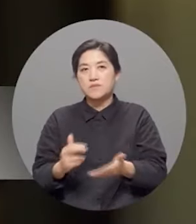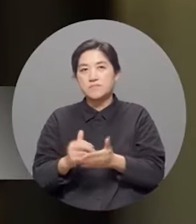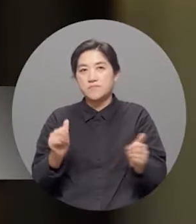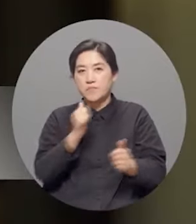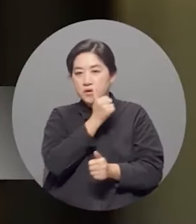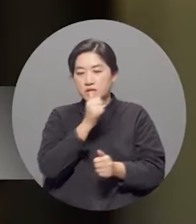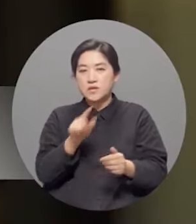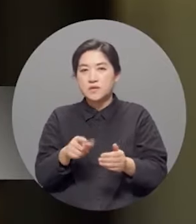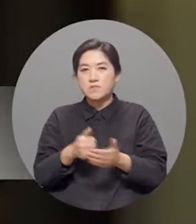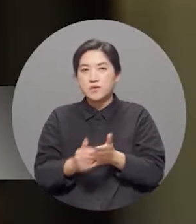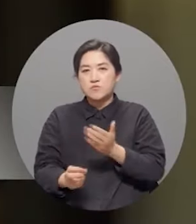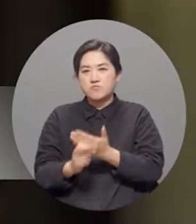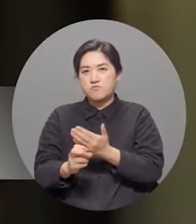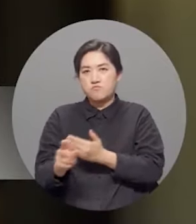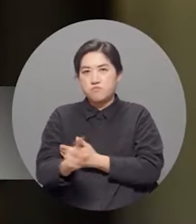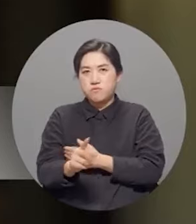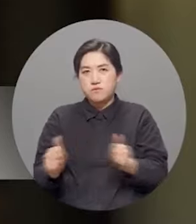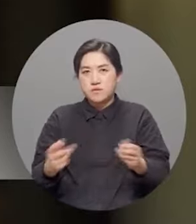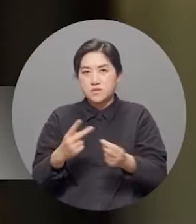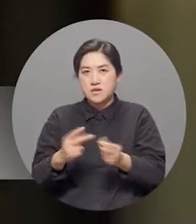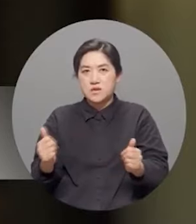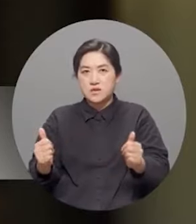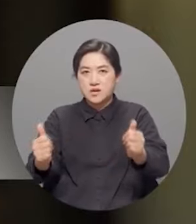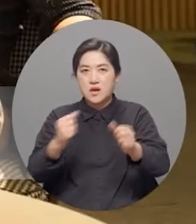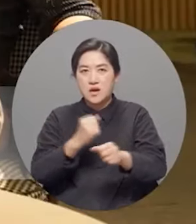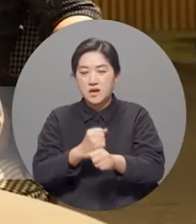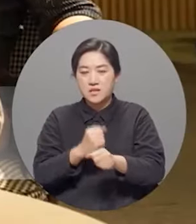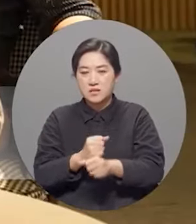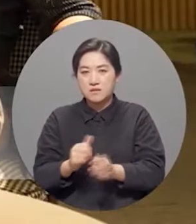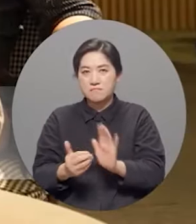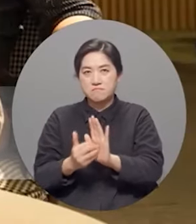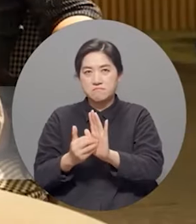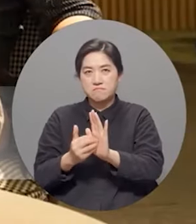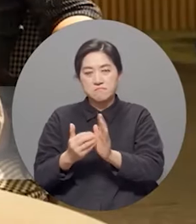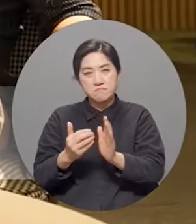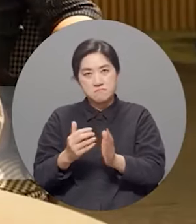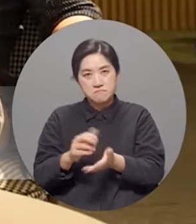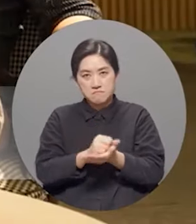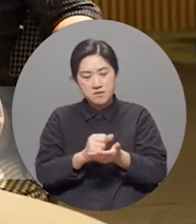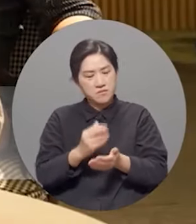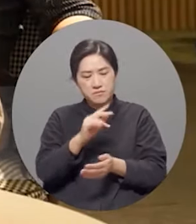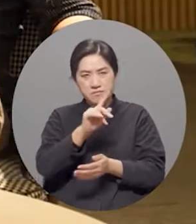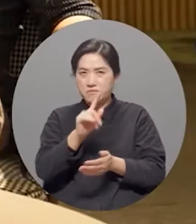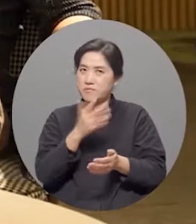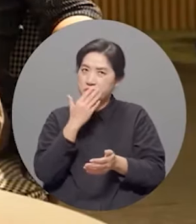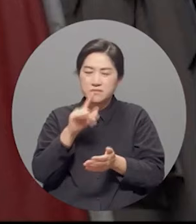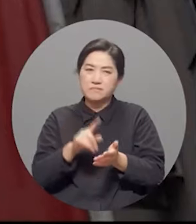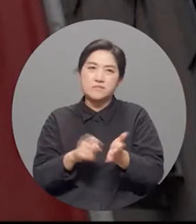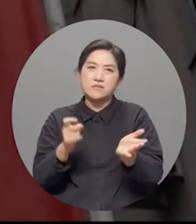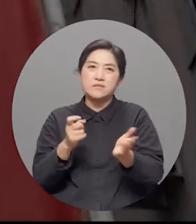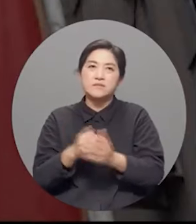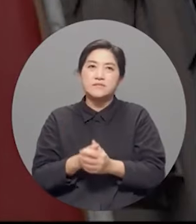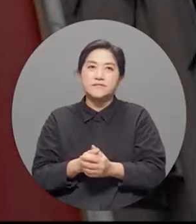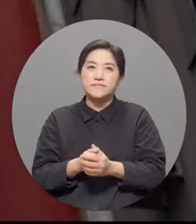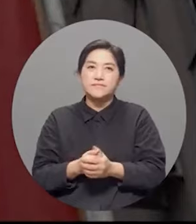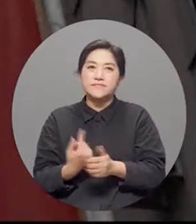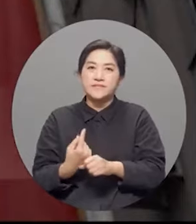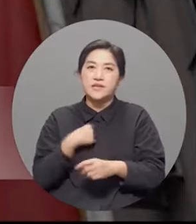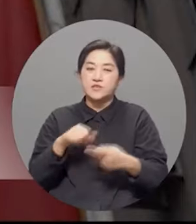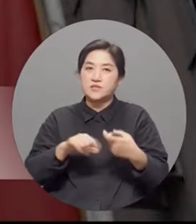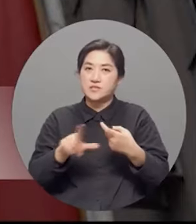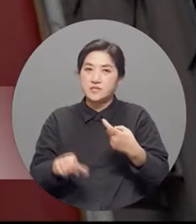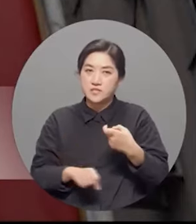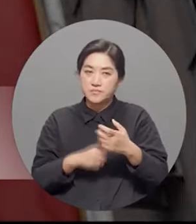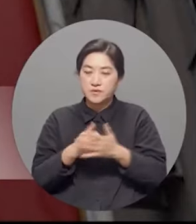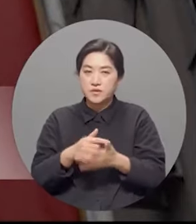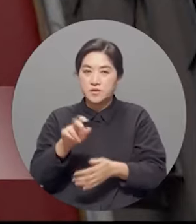이번 결정이 불법이라면서 항고의 뜻을 밝혔지만 받아들여질 가능성은 희박한 것으로 분석되고 있습니다. 지난해 11월